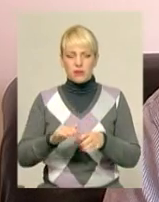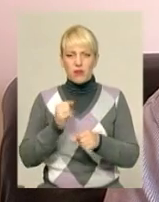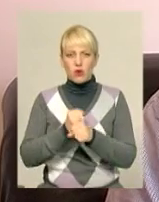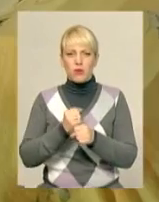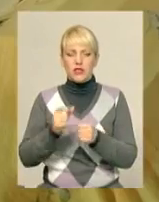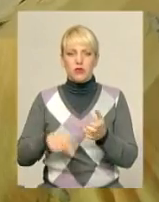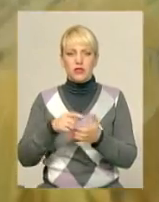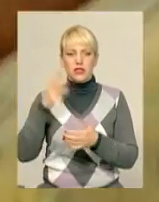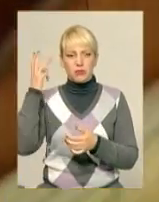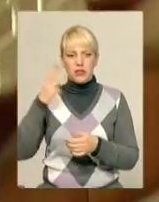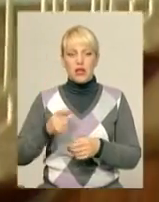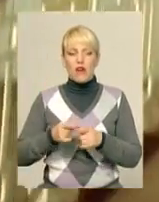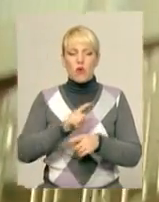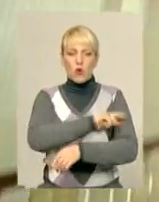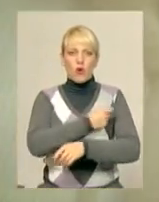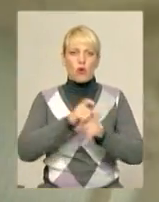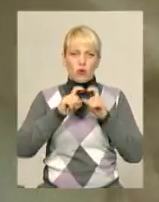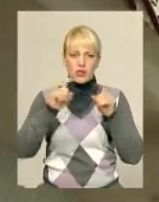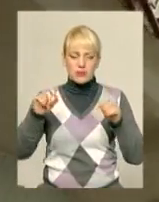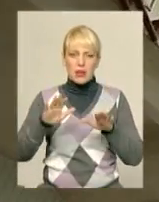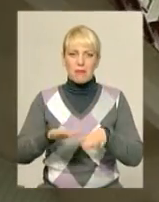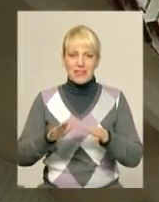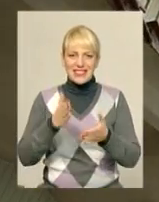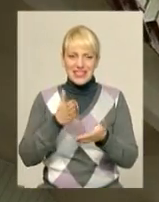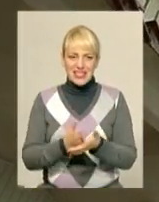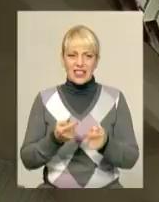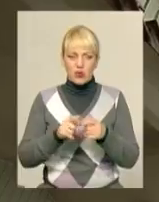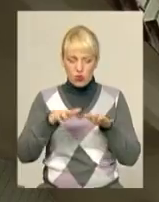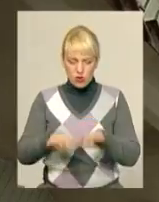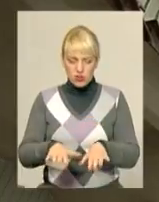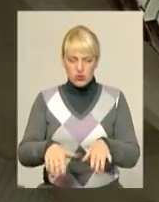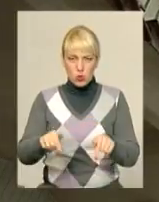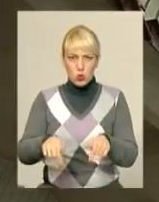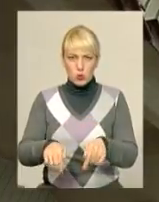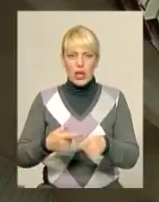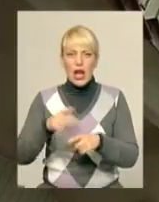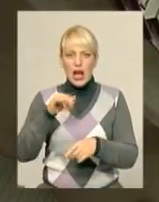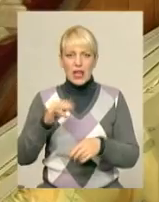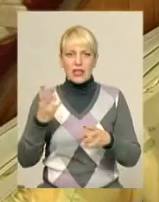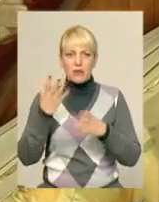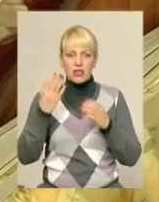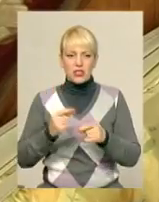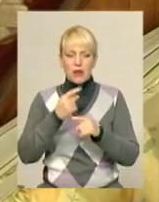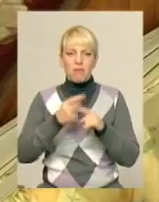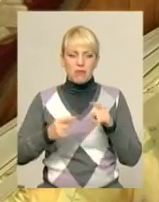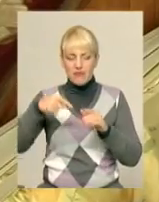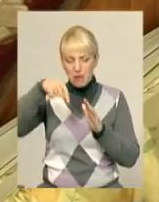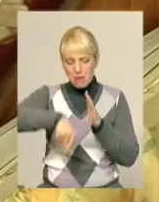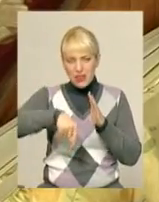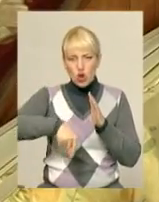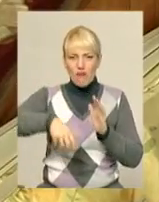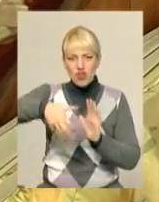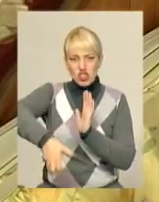нашому місті. У госпіталі місце під ліфт уже є. Його розмістять тут. Але треба викупити ще півметрову шахту. Він